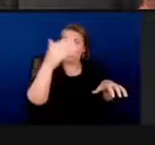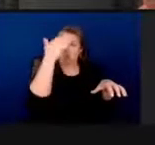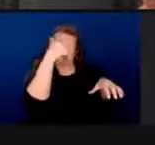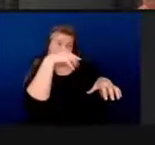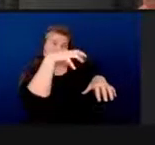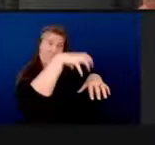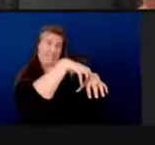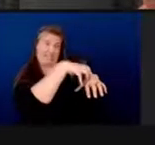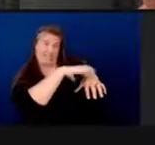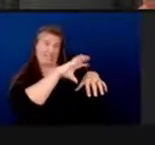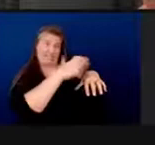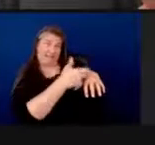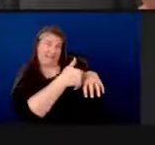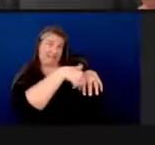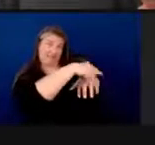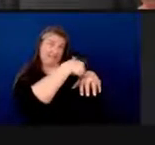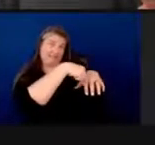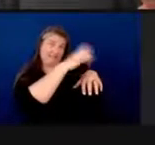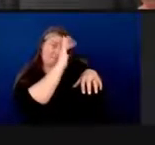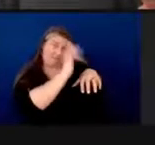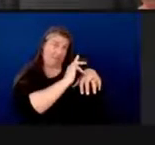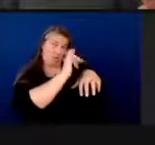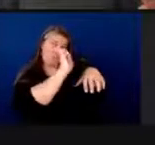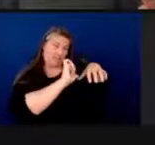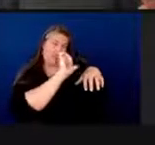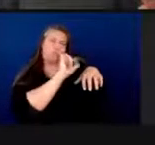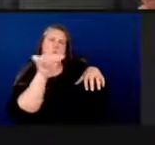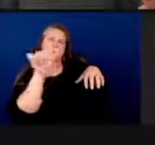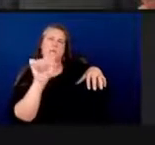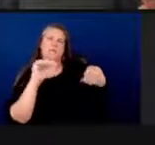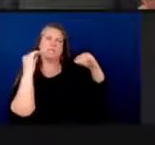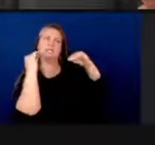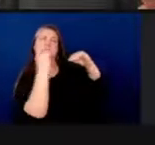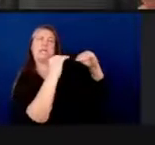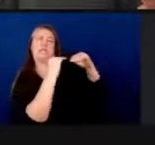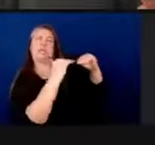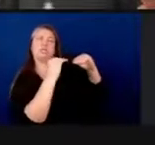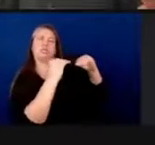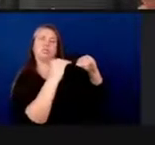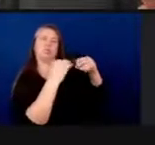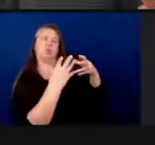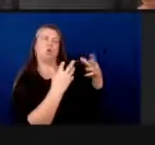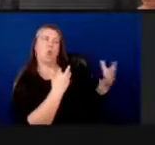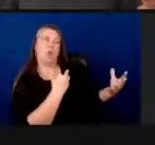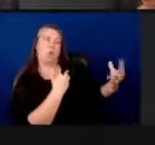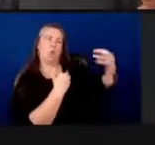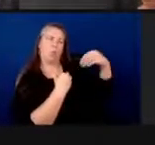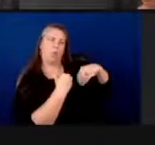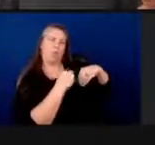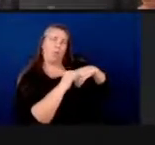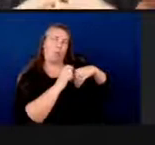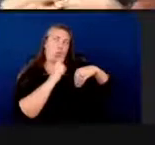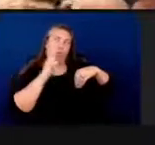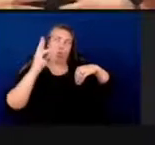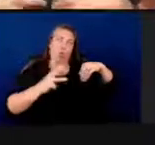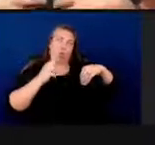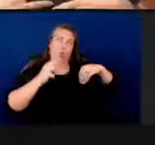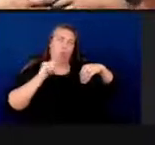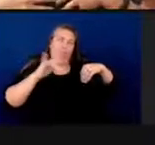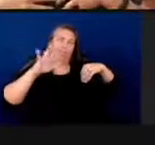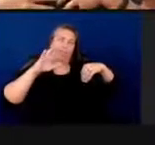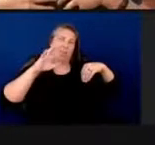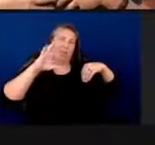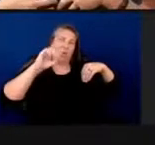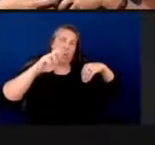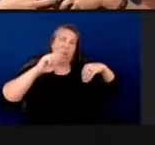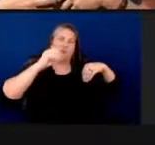kitakuwa kimewekwa kando na kikundi cha sanaa kwa mfano. Na kwa